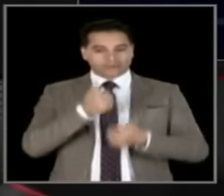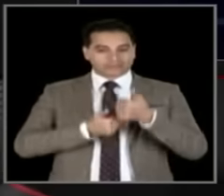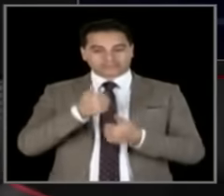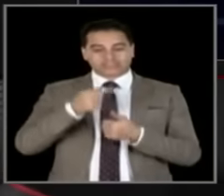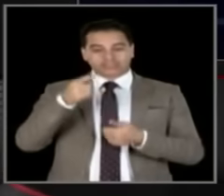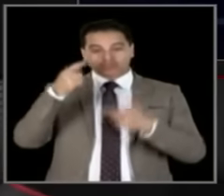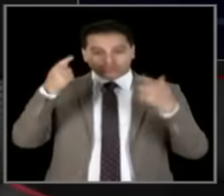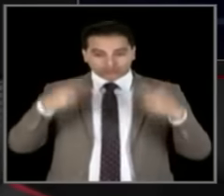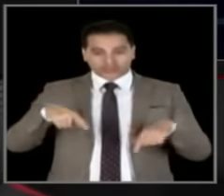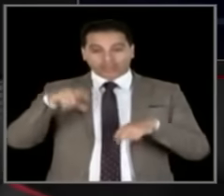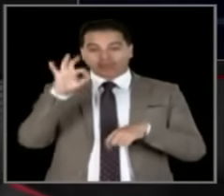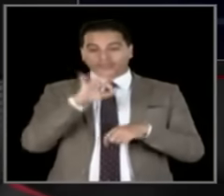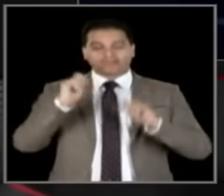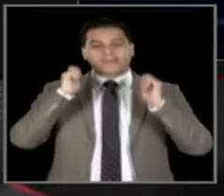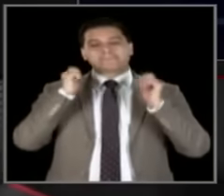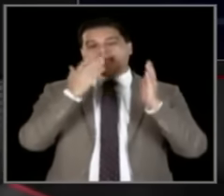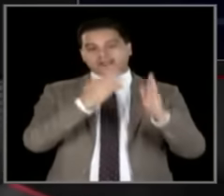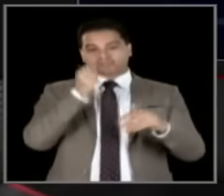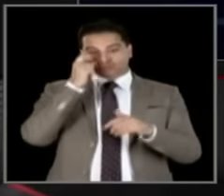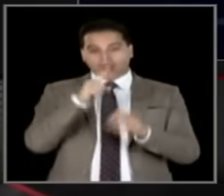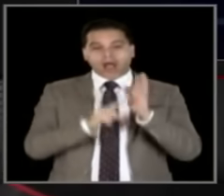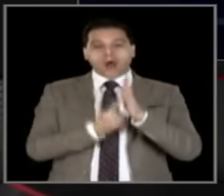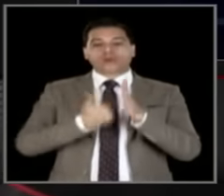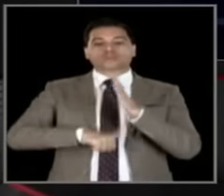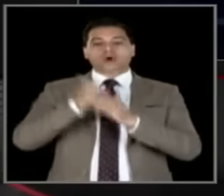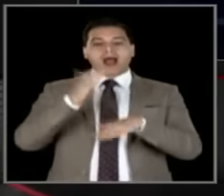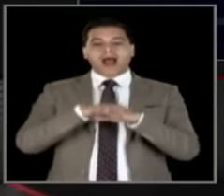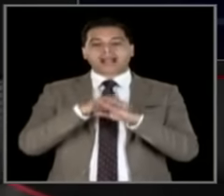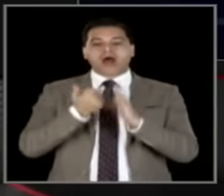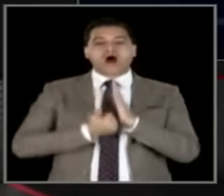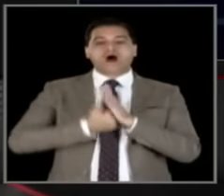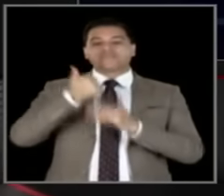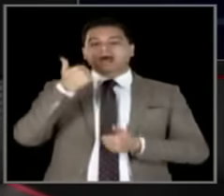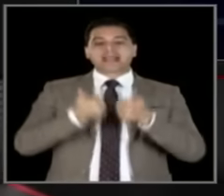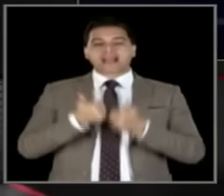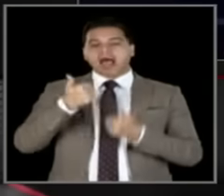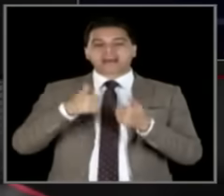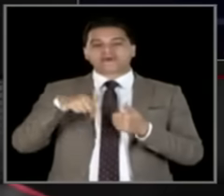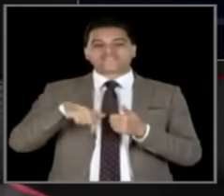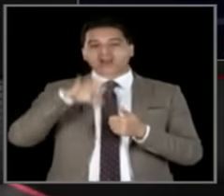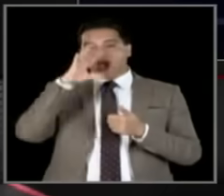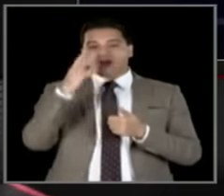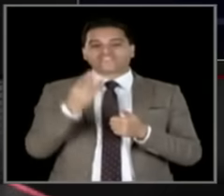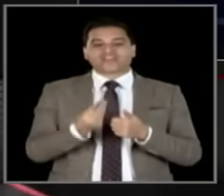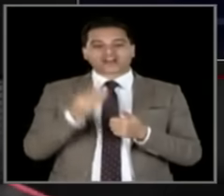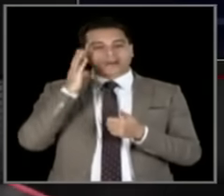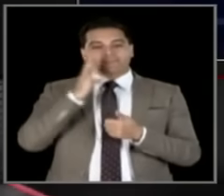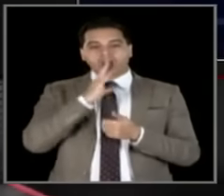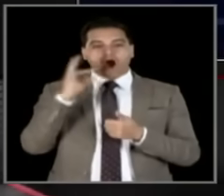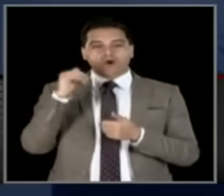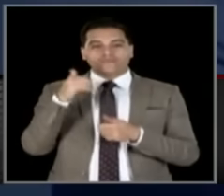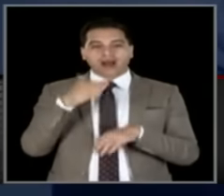لاعب مغربي هو أول من حصل على جائزة أفضل لاعب إفريقي من الكاف، فمن